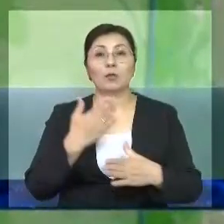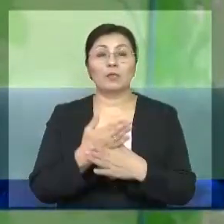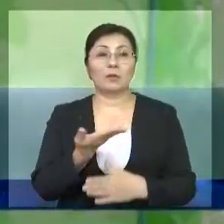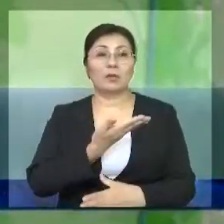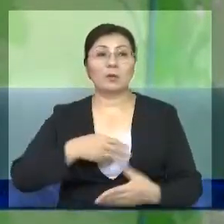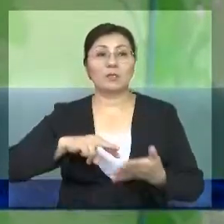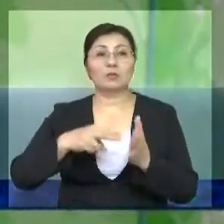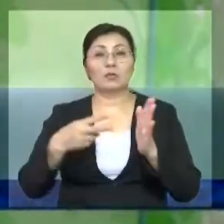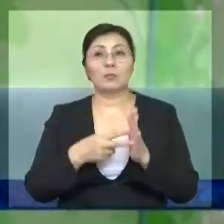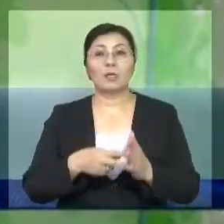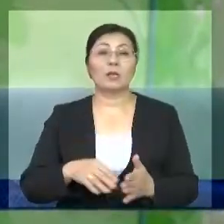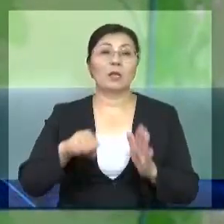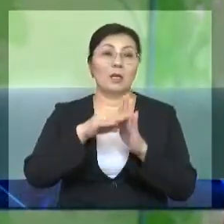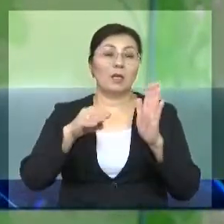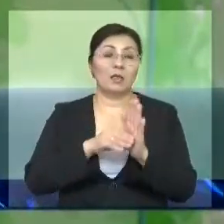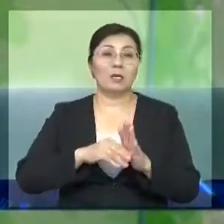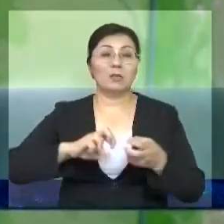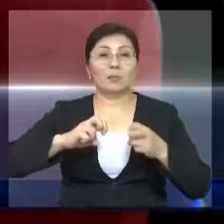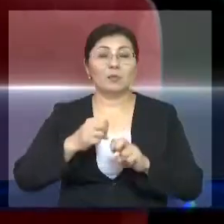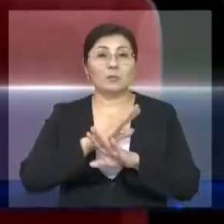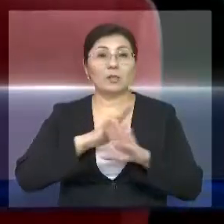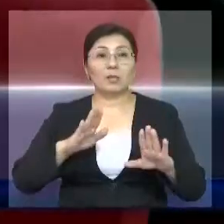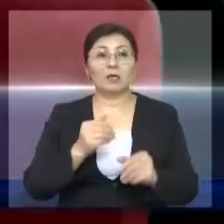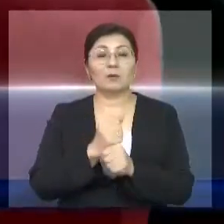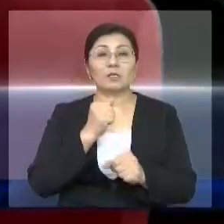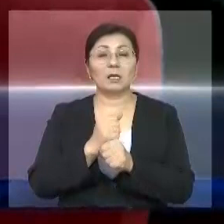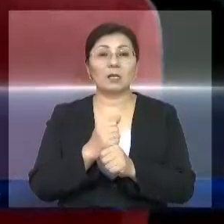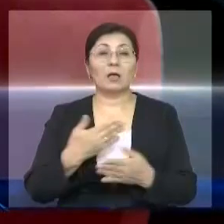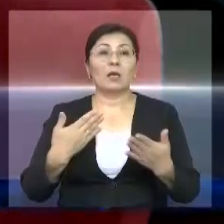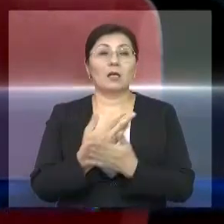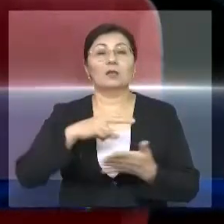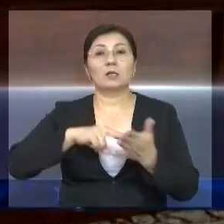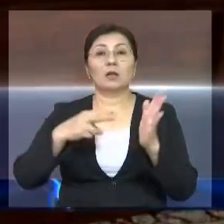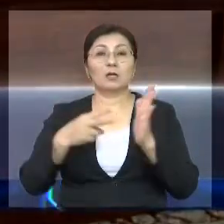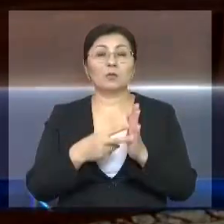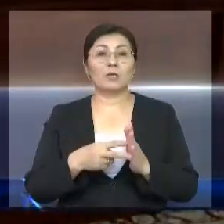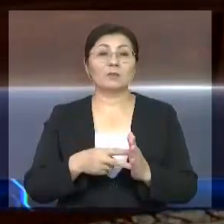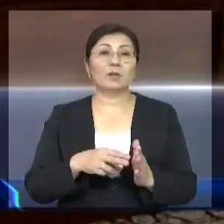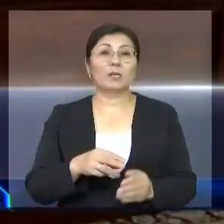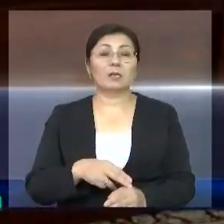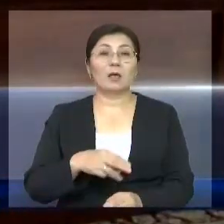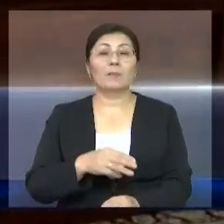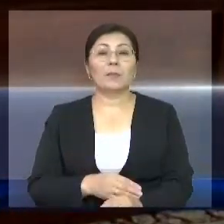Біз жоспарды ережелер бұзылмайтындай етіп құрдық. Сонымен қатар жаңа жоспарда жағармай жеткізу үшін